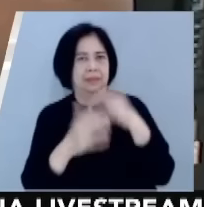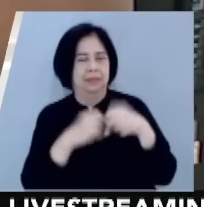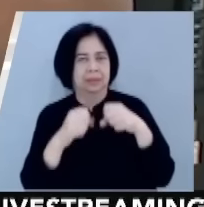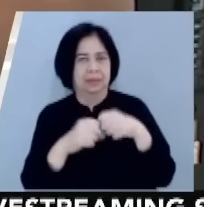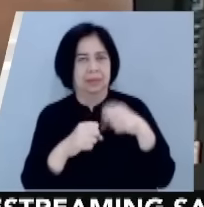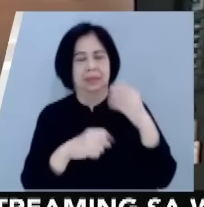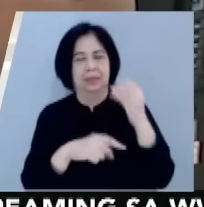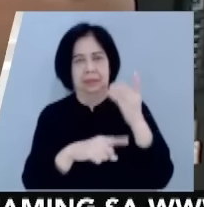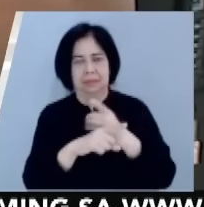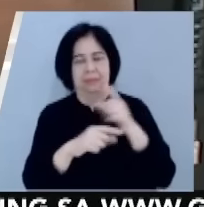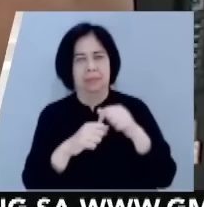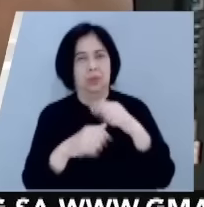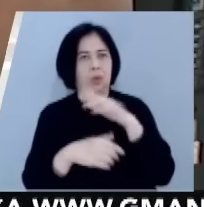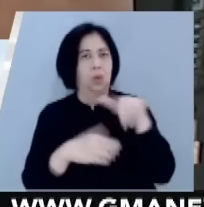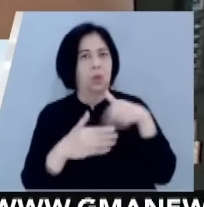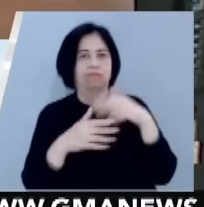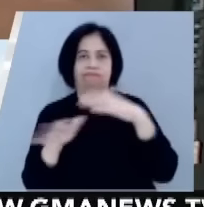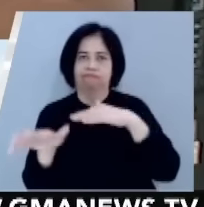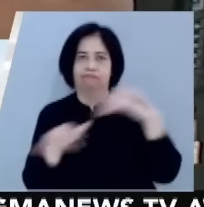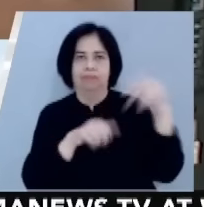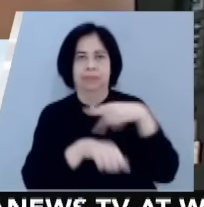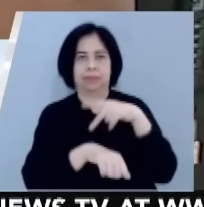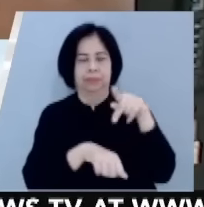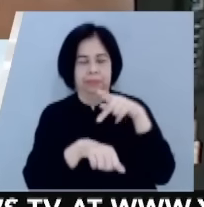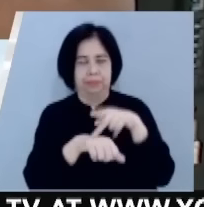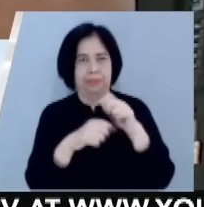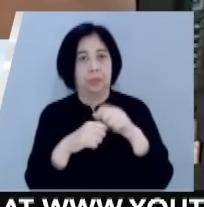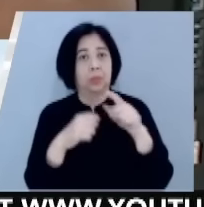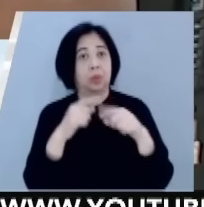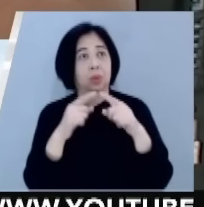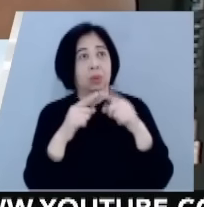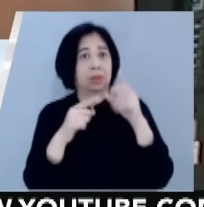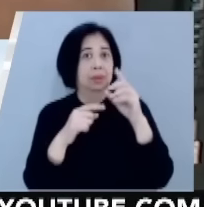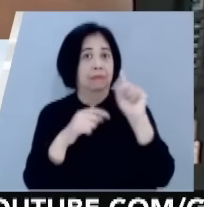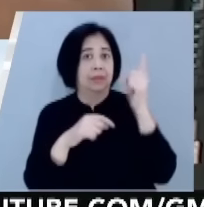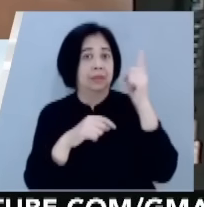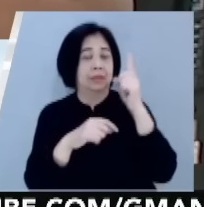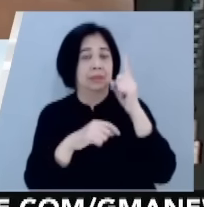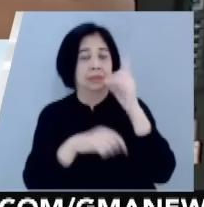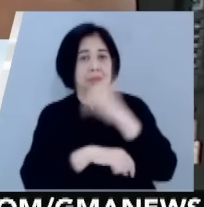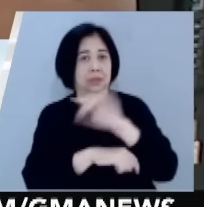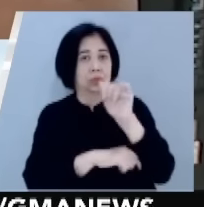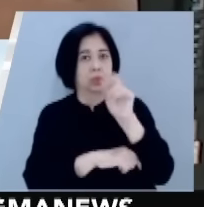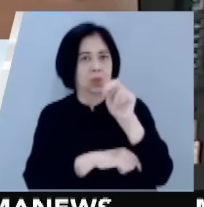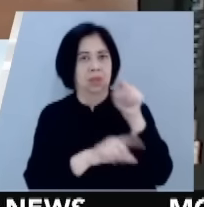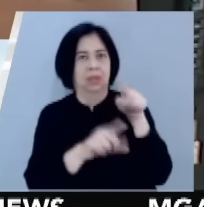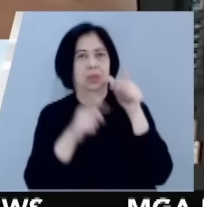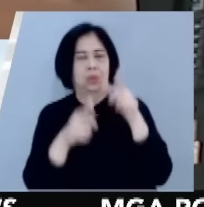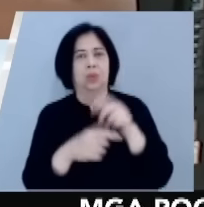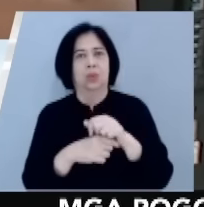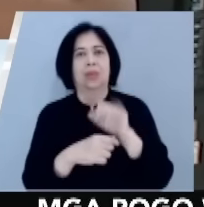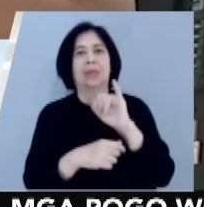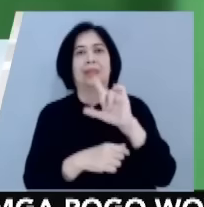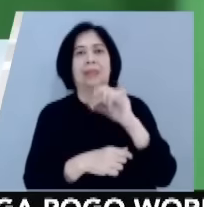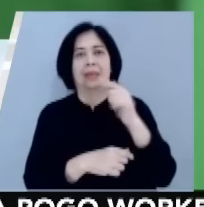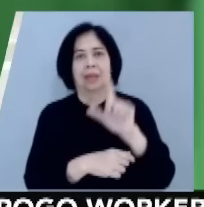workers para lisanin ang Pilipinas. Pagsapit kasi ng unang araw ng Enero, maituturing na silang mga illegal